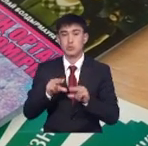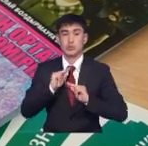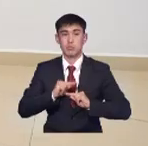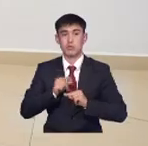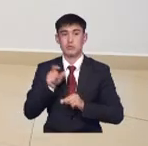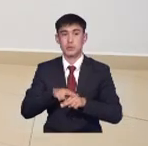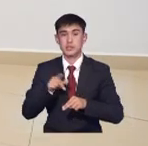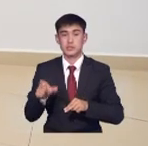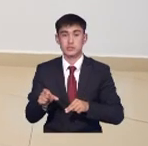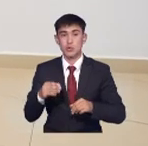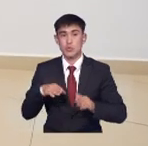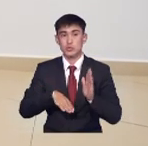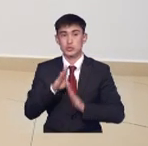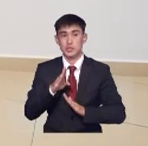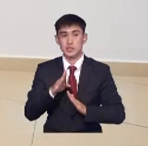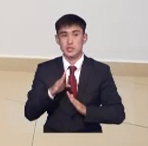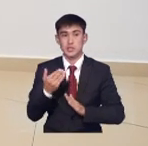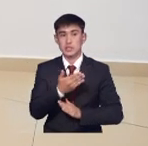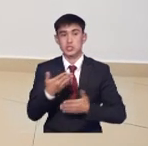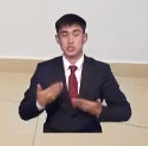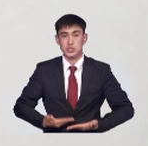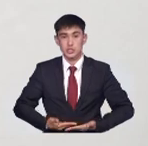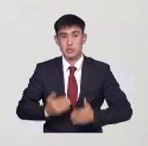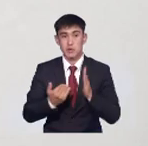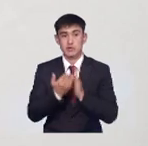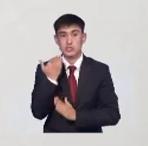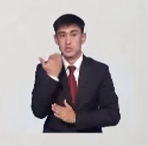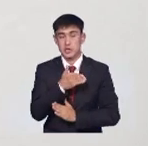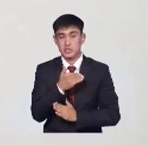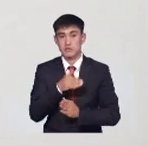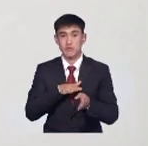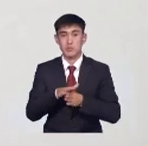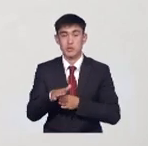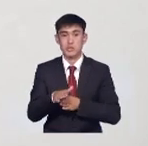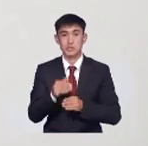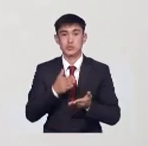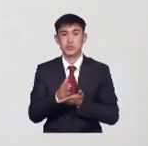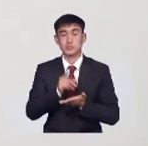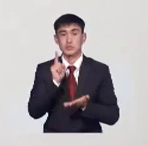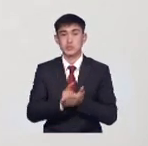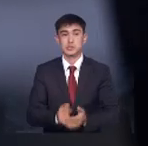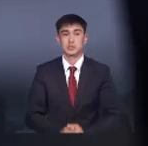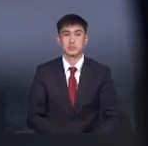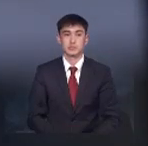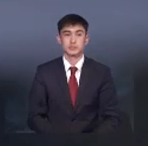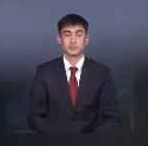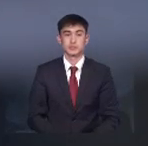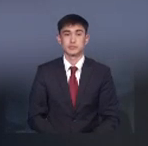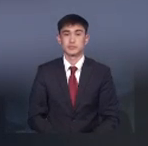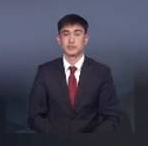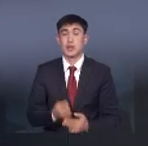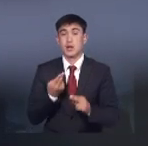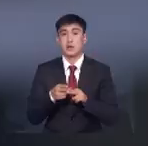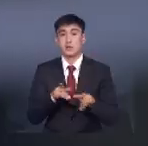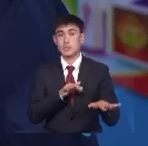работников полиции, что способствует не только улучшению их жизни, но и повышению качества выполнения ими служебных обязанностей. Данное